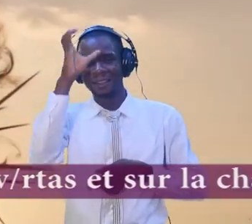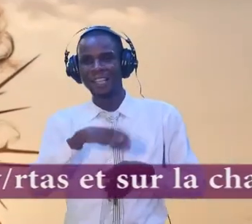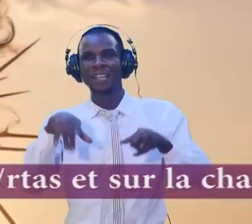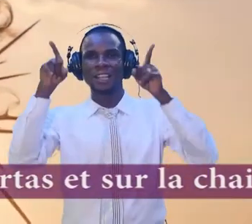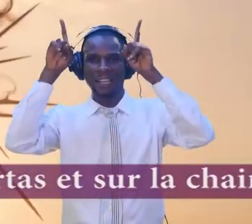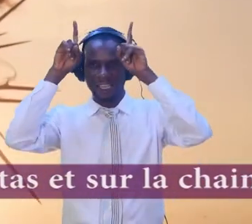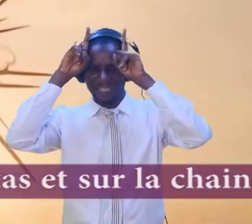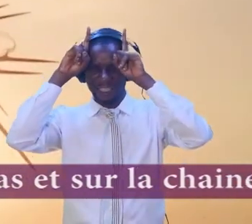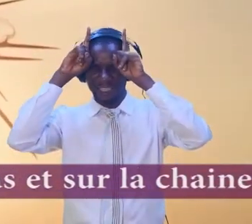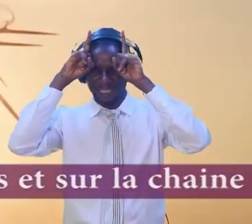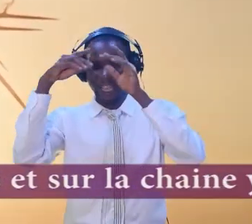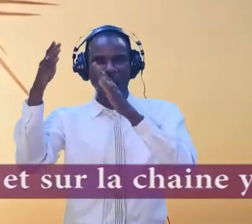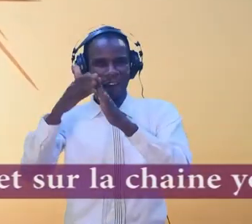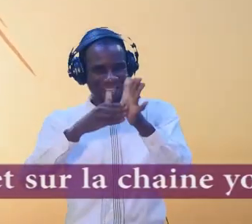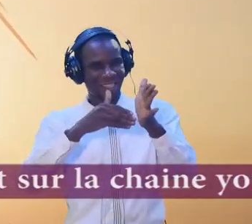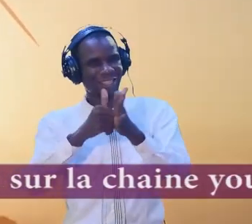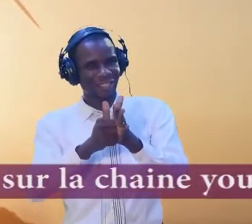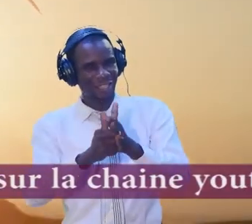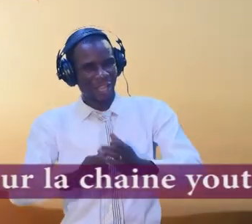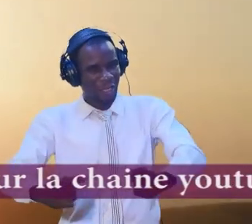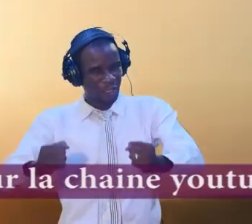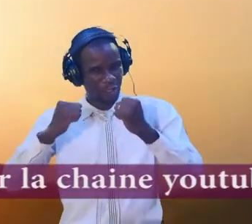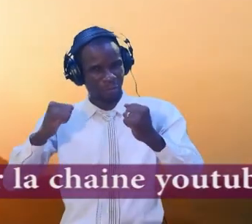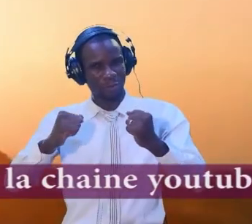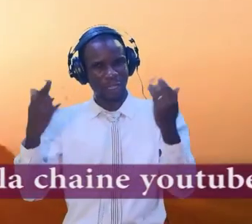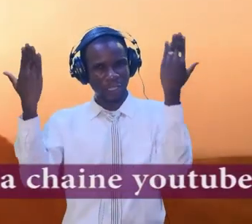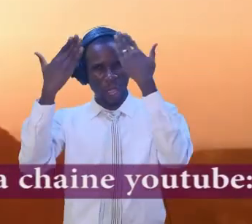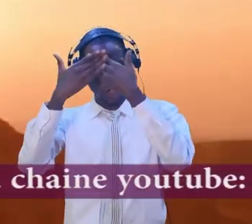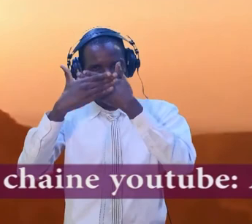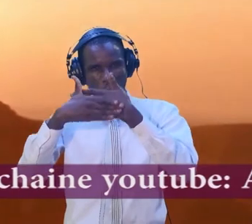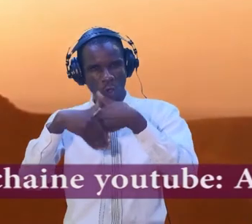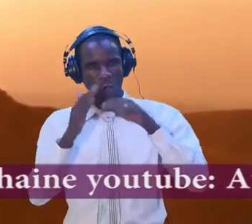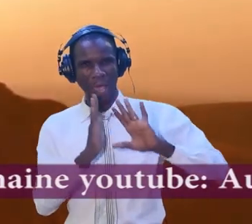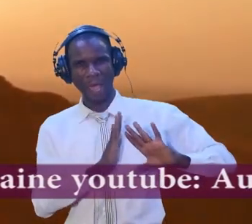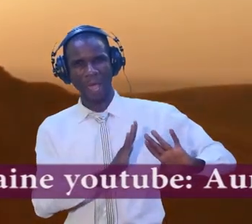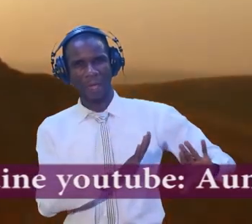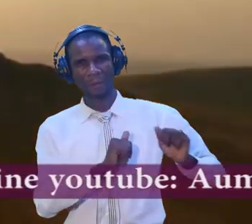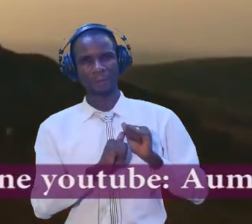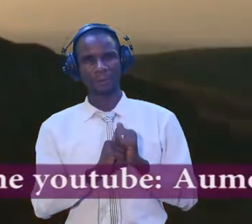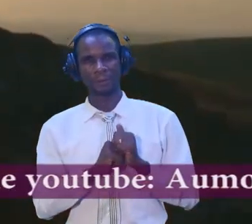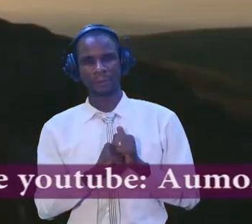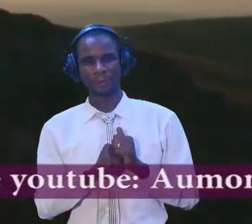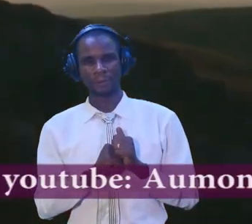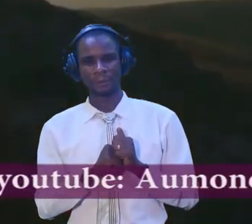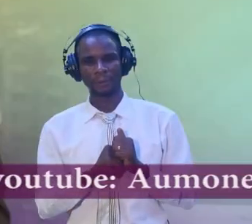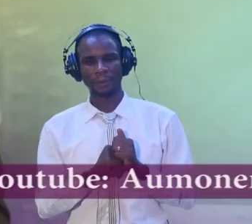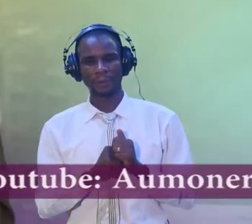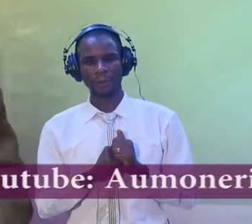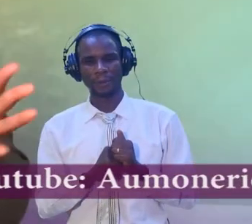Ndugu zangu, pale msalabani shetani alishindwa vita. Nguvu zote za